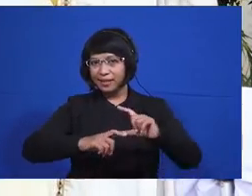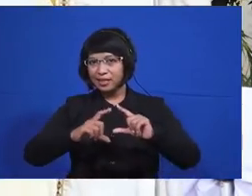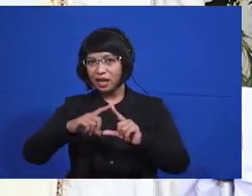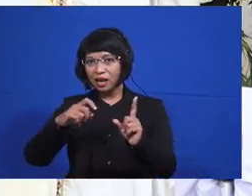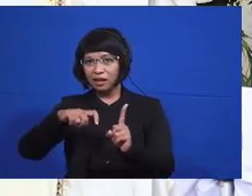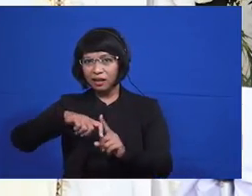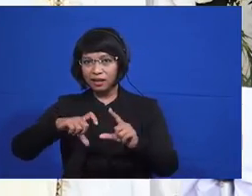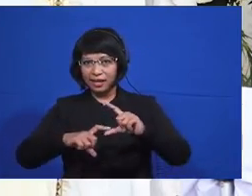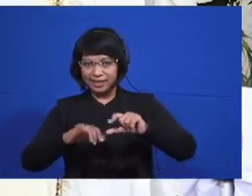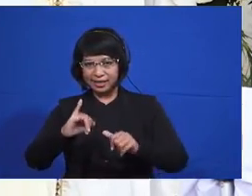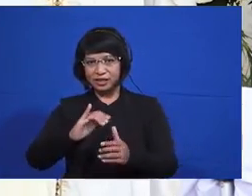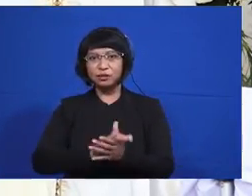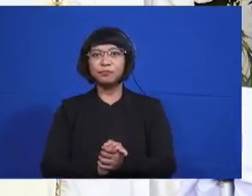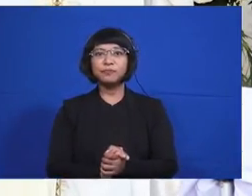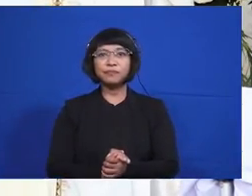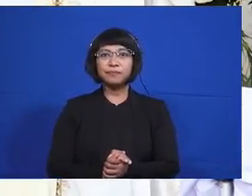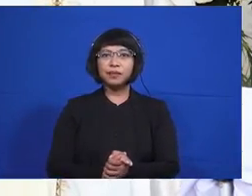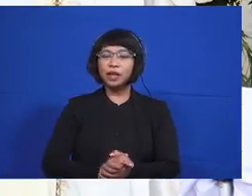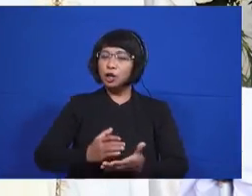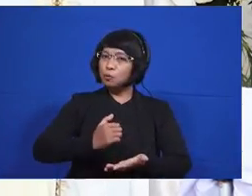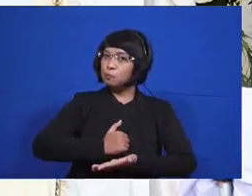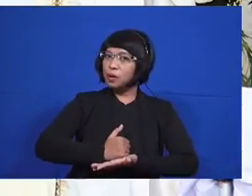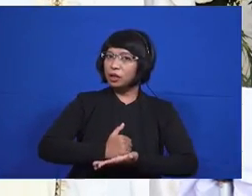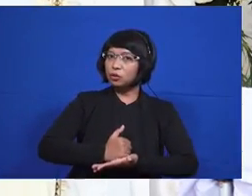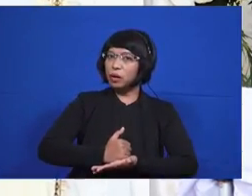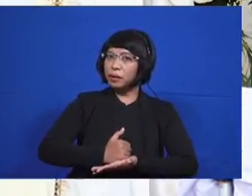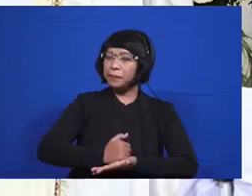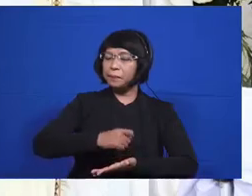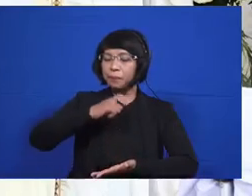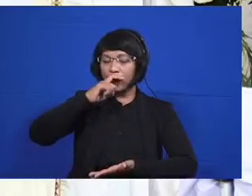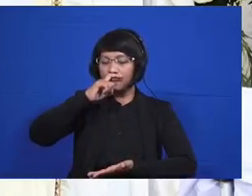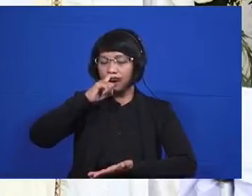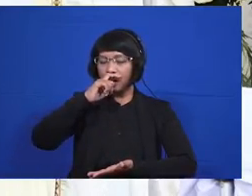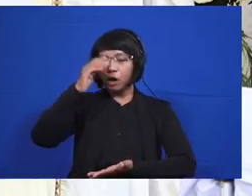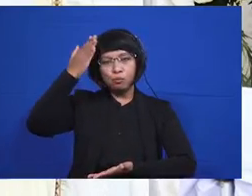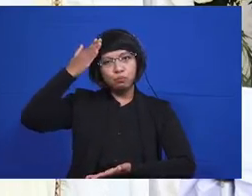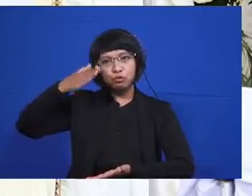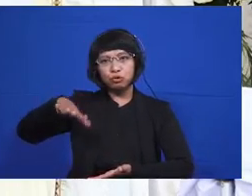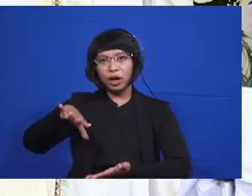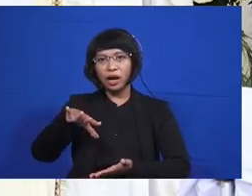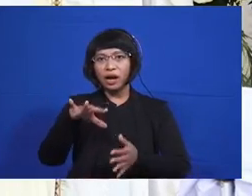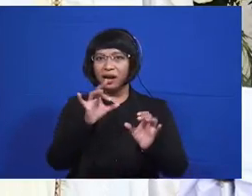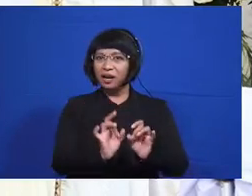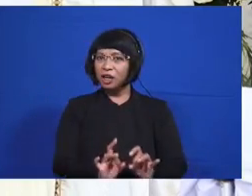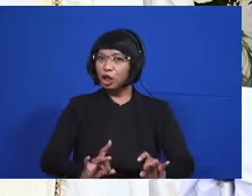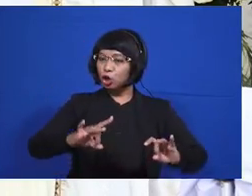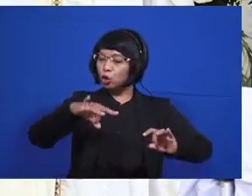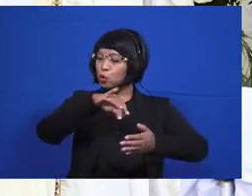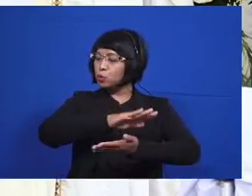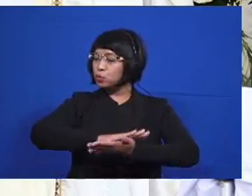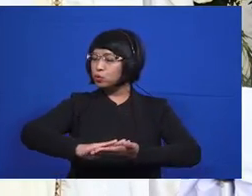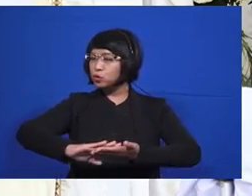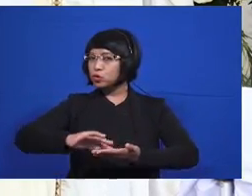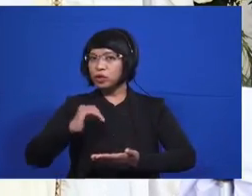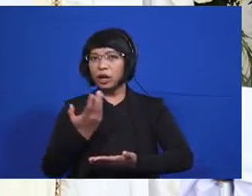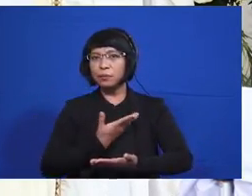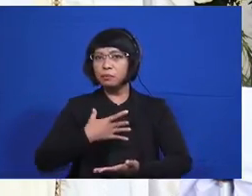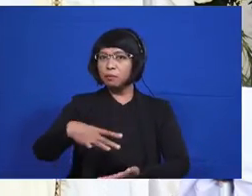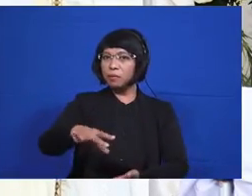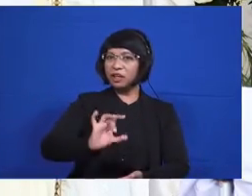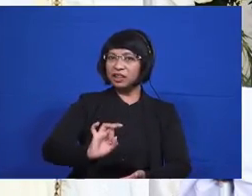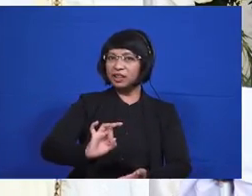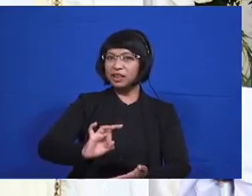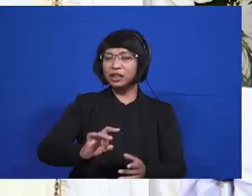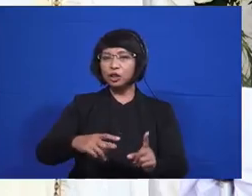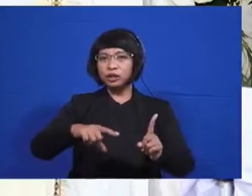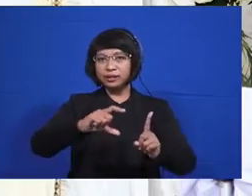Dengan bantuan Allah Bapa, Putra dan Roh Kudus, kami memilih kedua diakon kita ini untuk